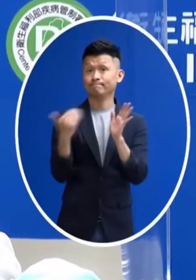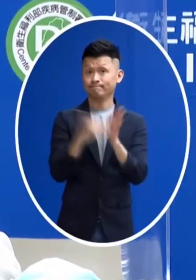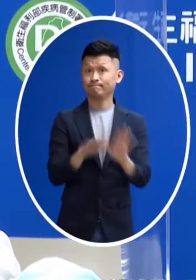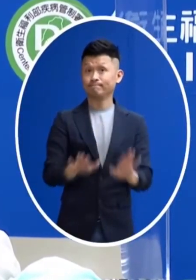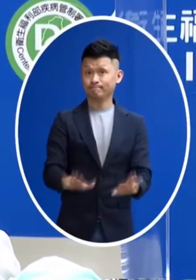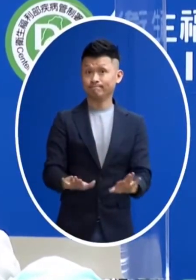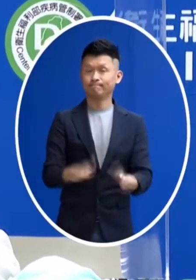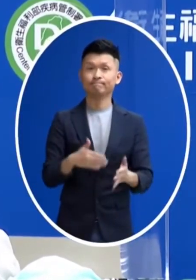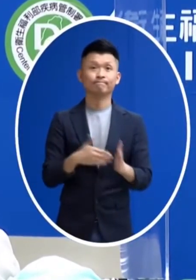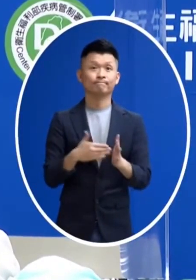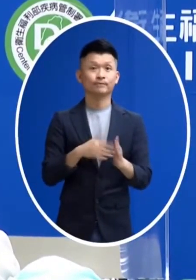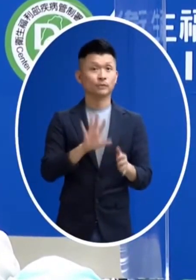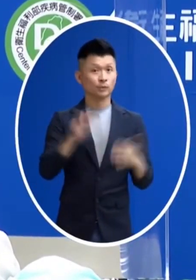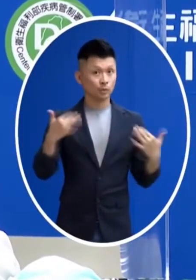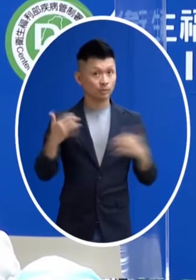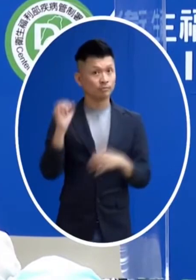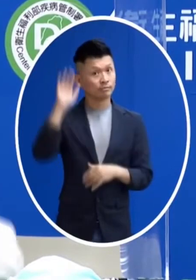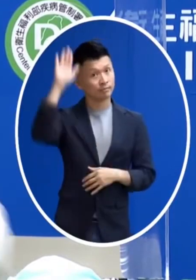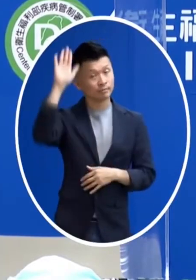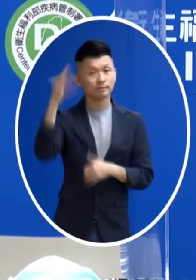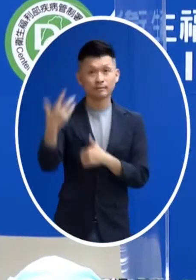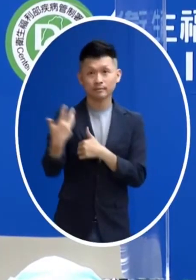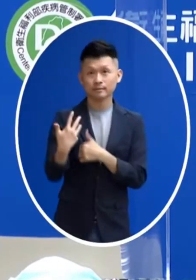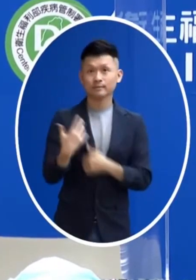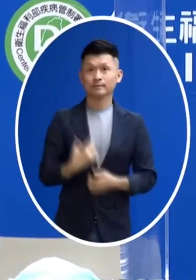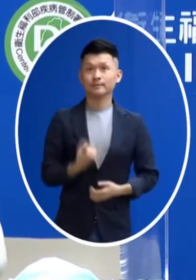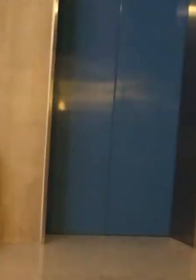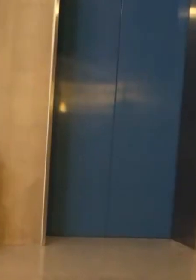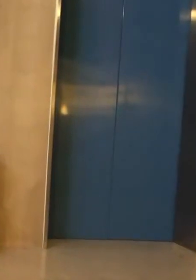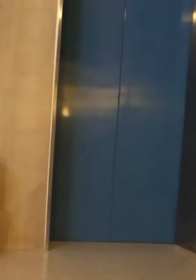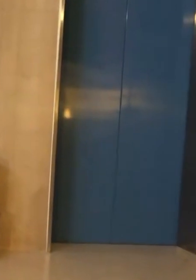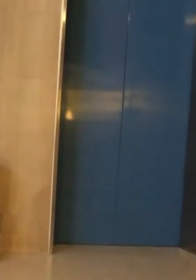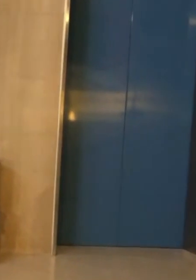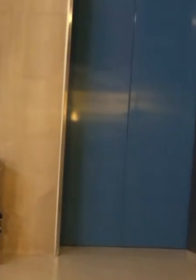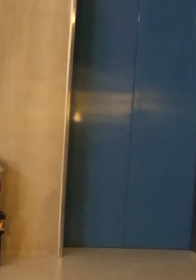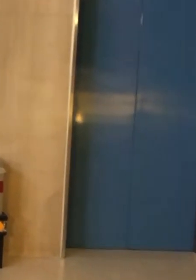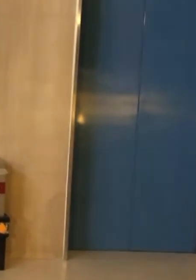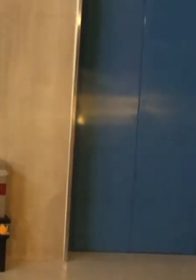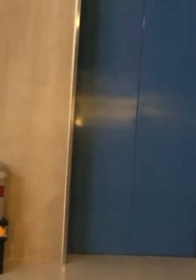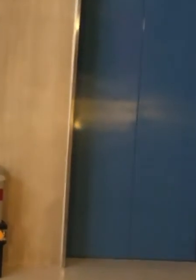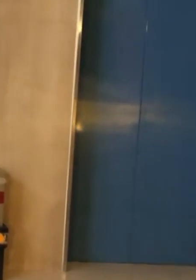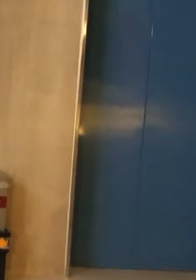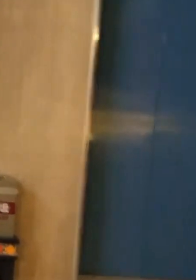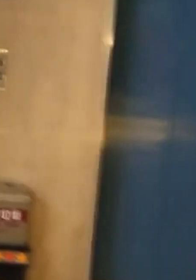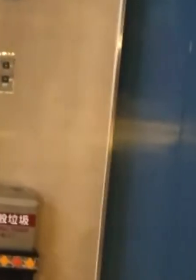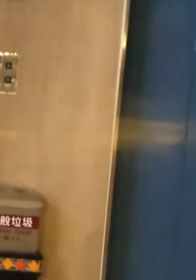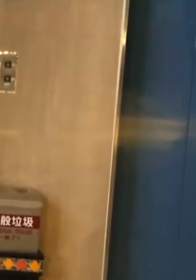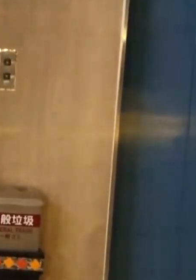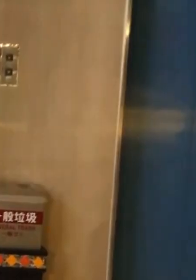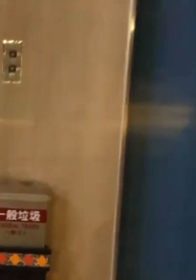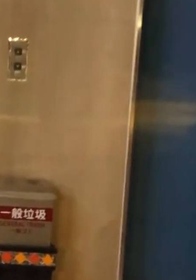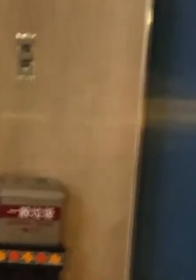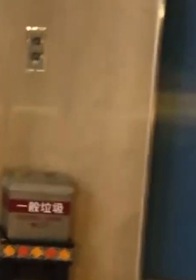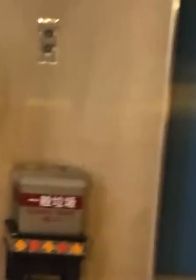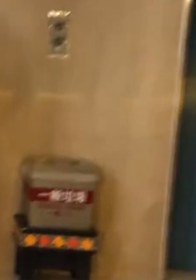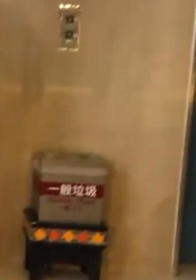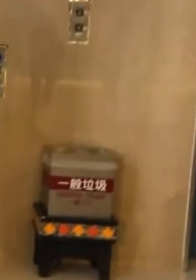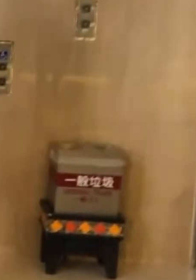到全台湾民众信任，成为政坛大黑马。未来的路，如果选择夹带目前累积的人